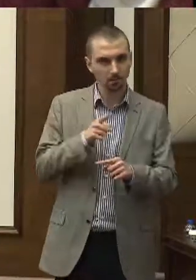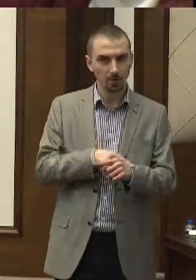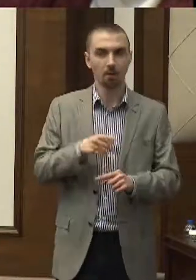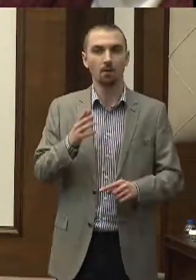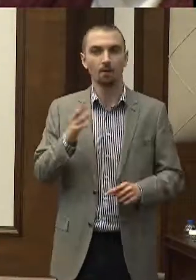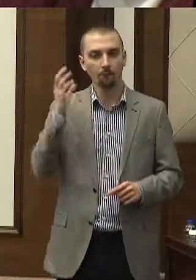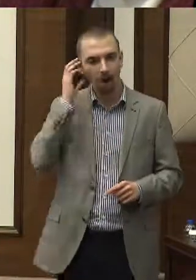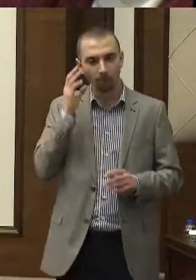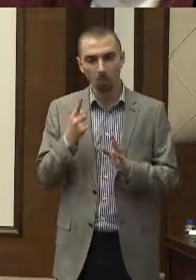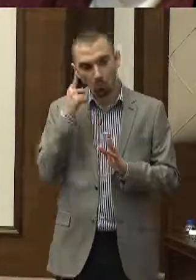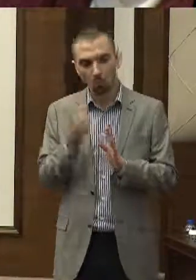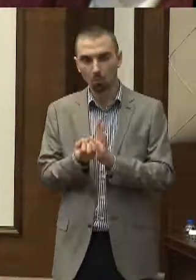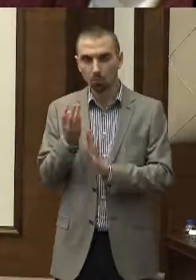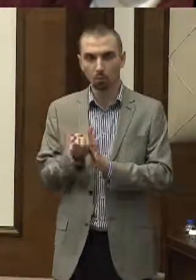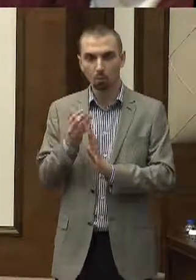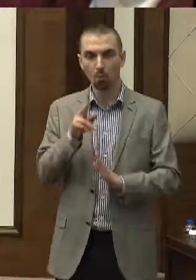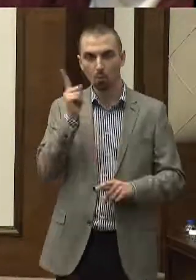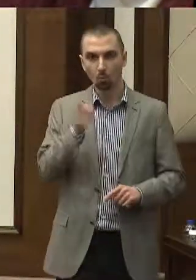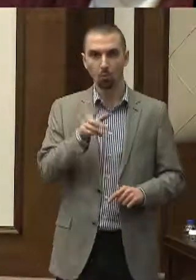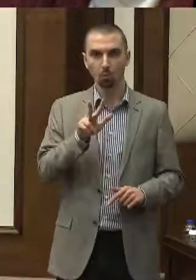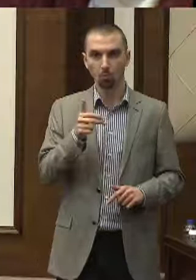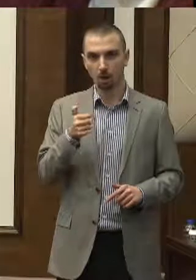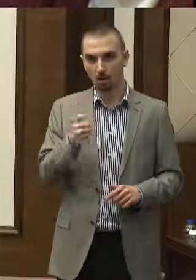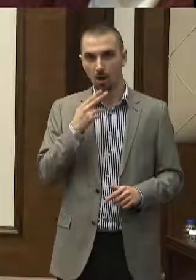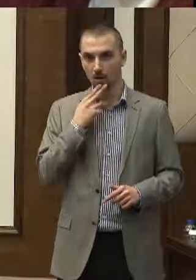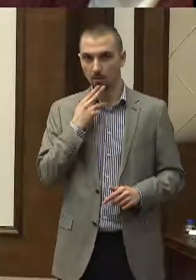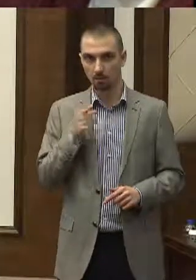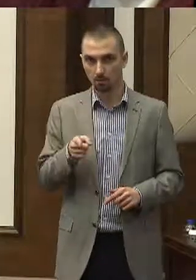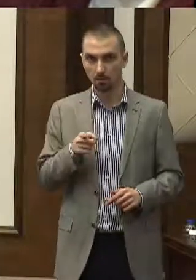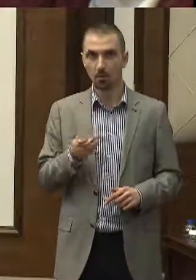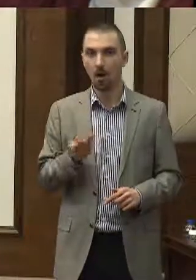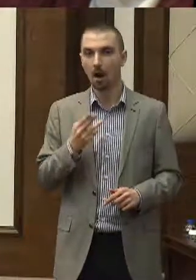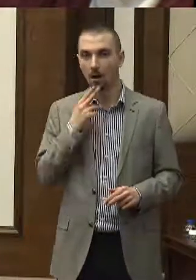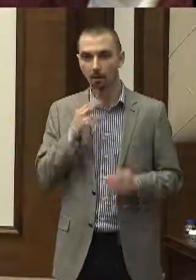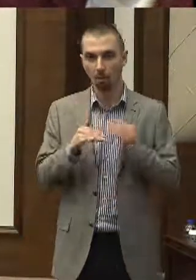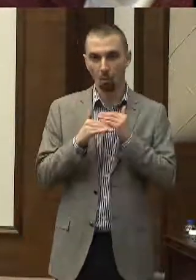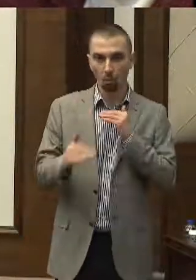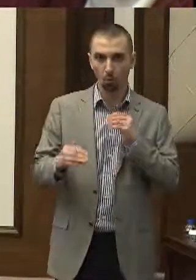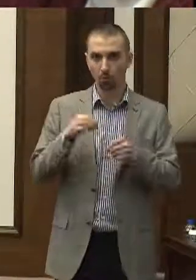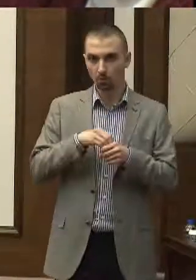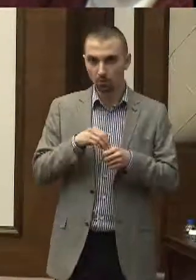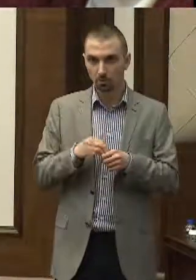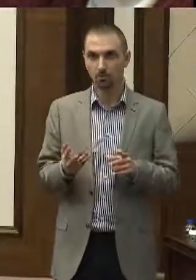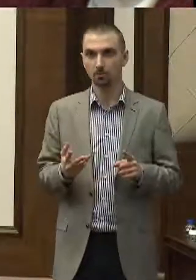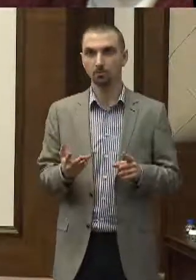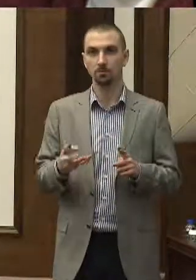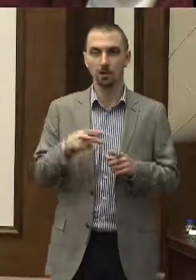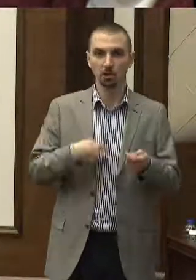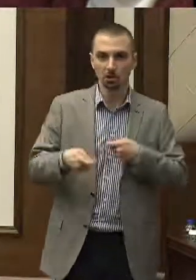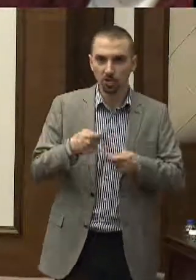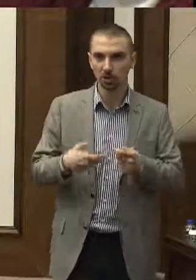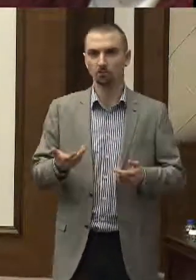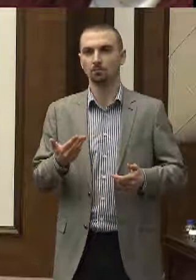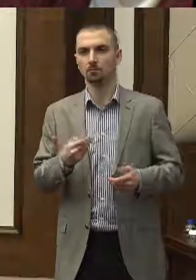bütün vakıf kurucularının %36'sı kadın. Dolayısıyla kadınlar toplumun içerisinde ticaret yapan, servet sahibi olan ve